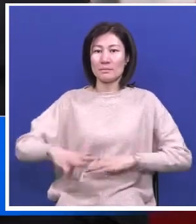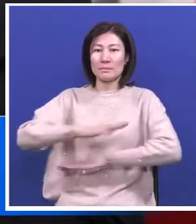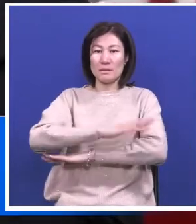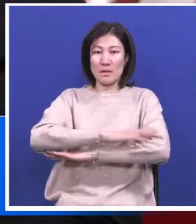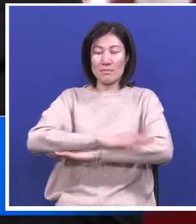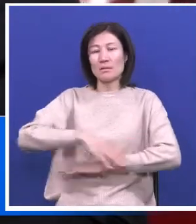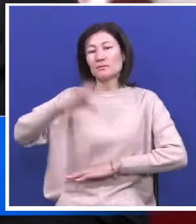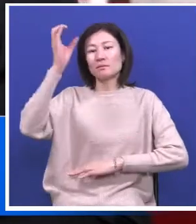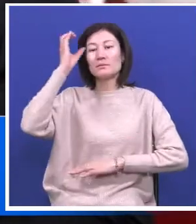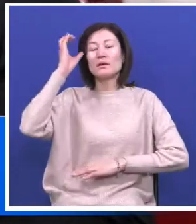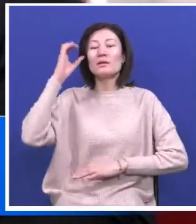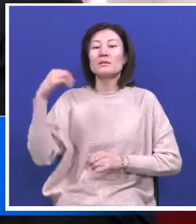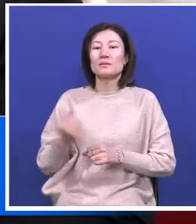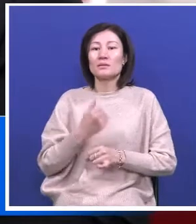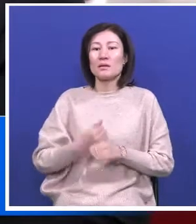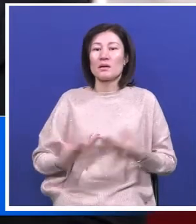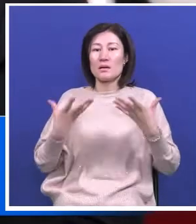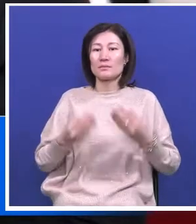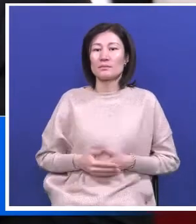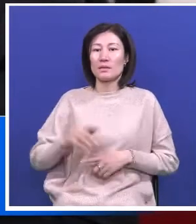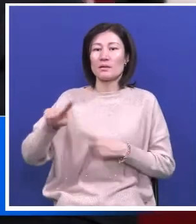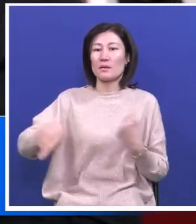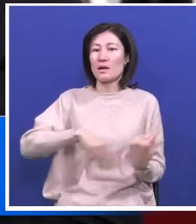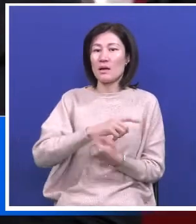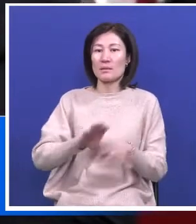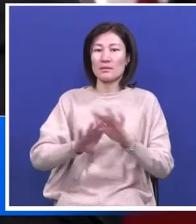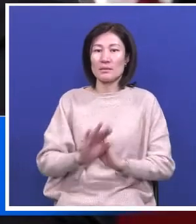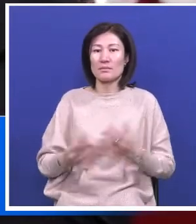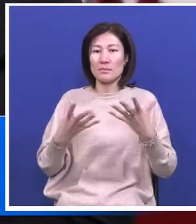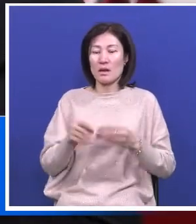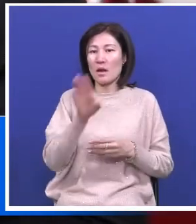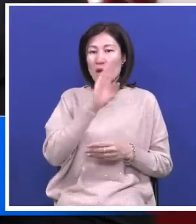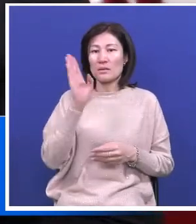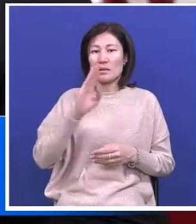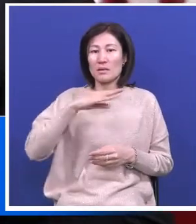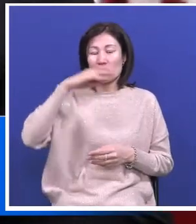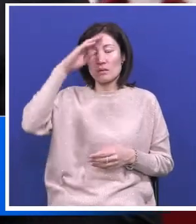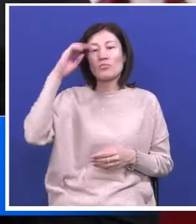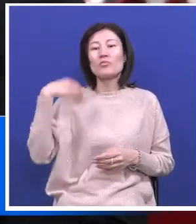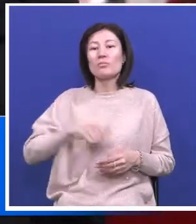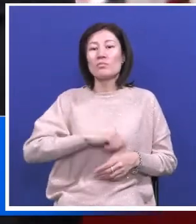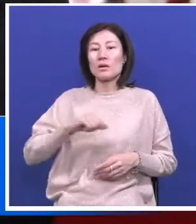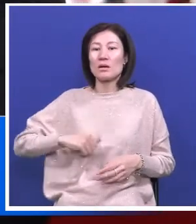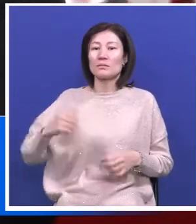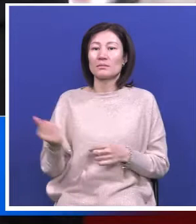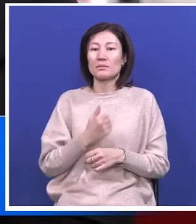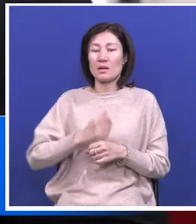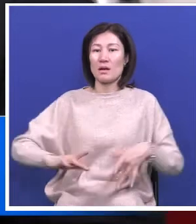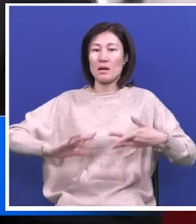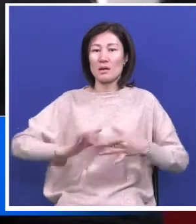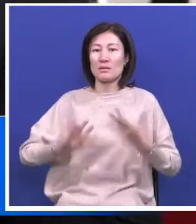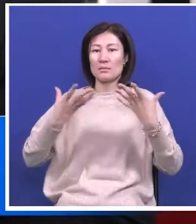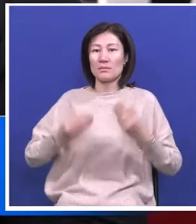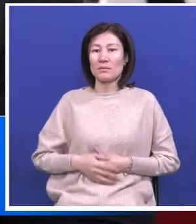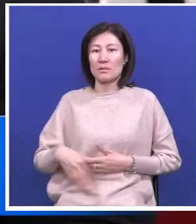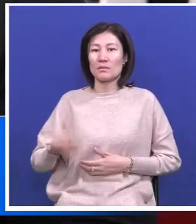баруы, тренировка жасауы осы кәсіпкер емес, не тренер емес, ата-ананың өзі табелге қояды. Ол табелге